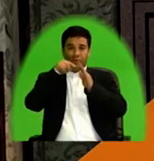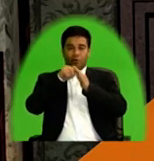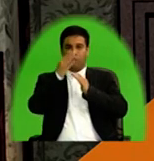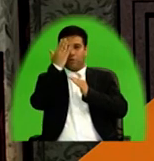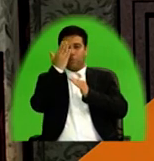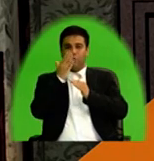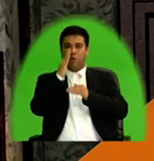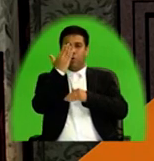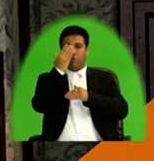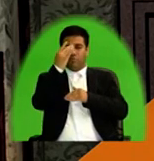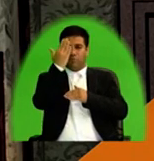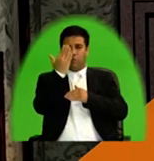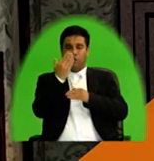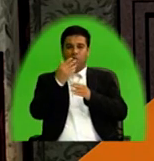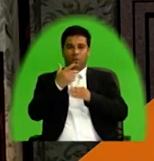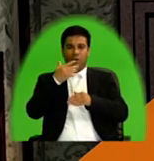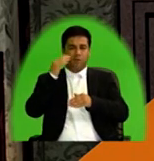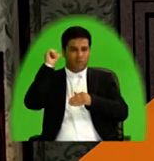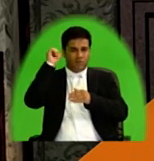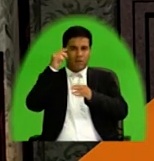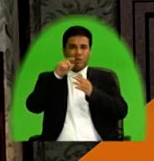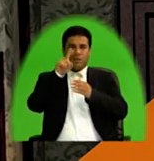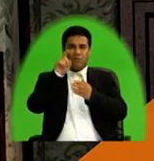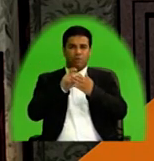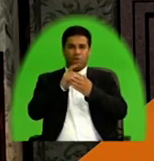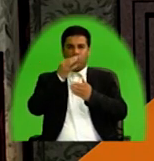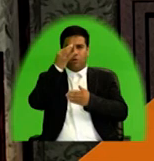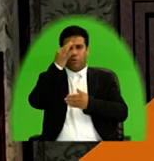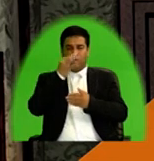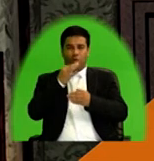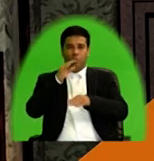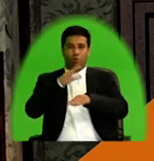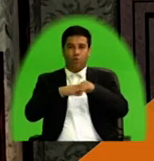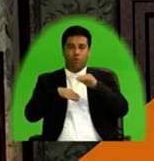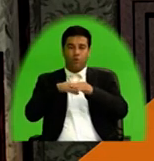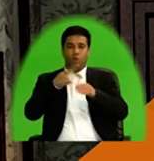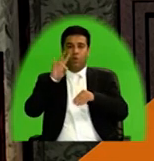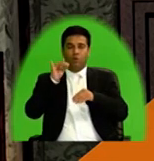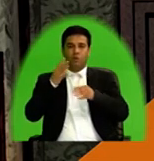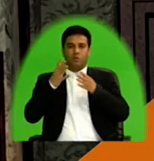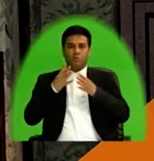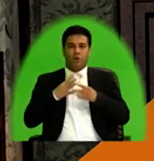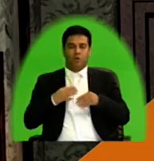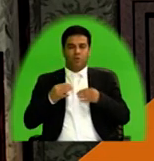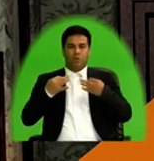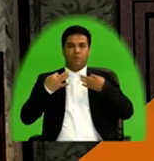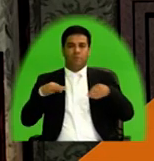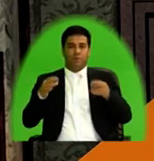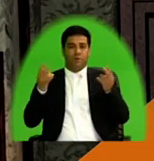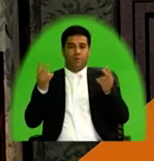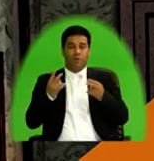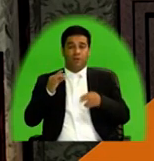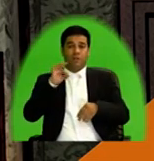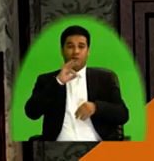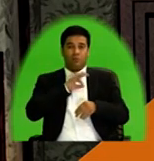должна быть ровная, тело не напряжено, руки и ноги в спокойном положении.